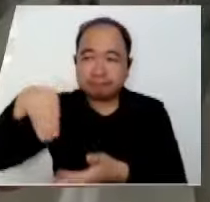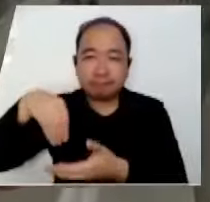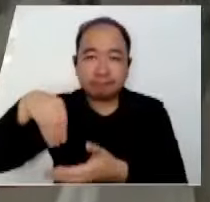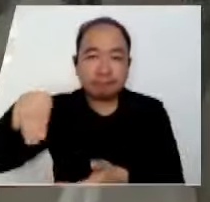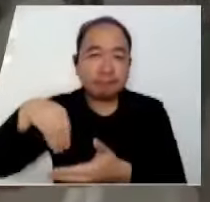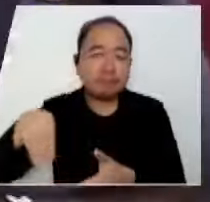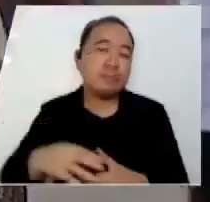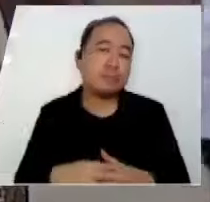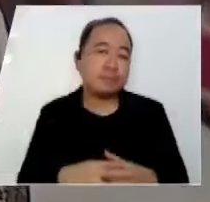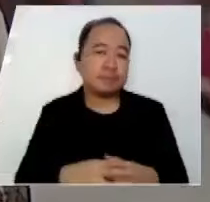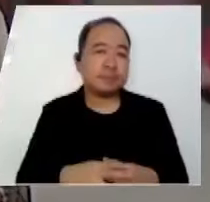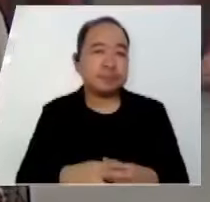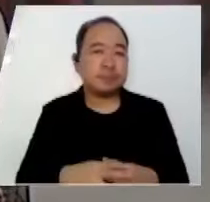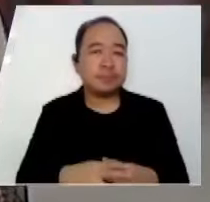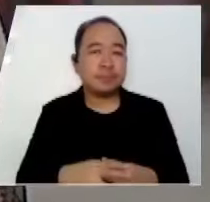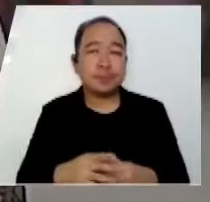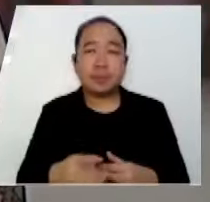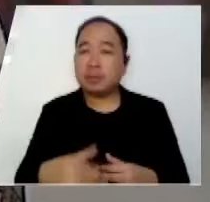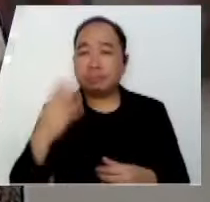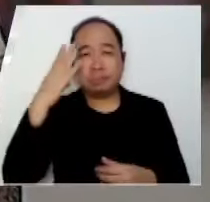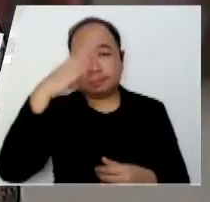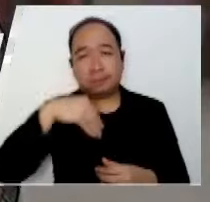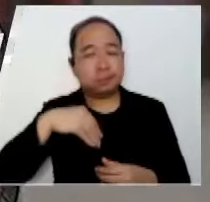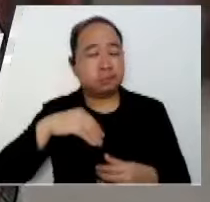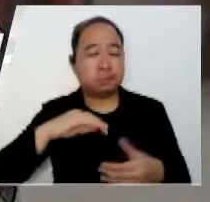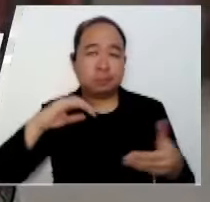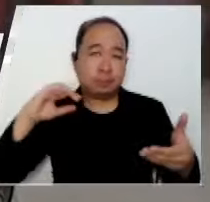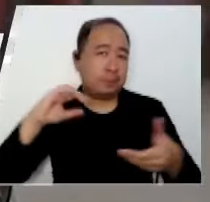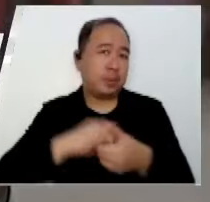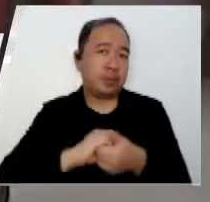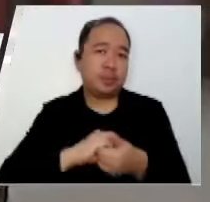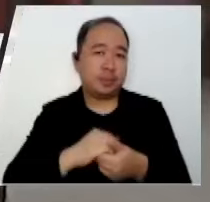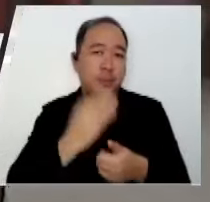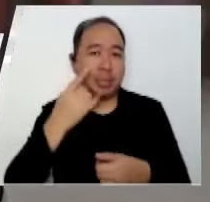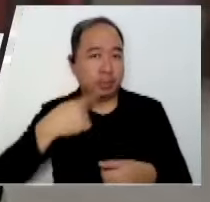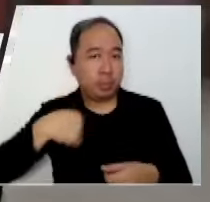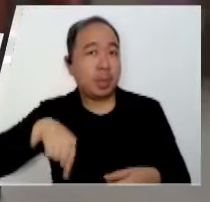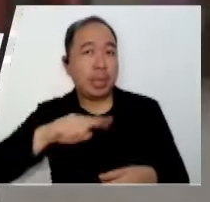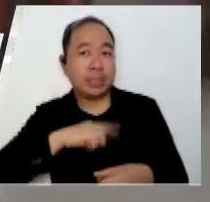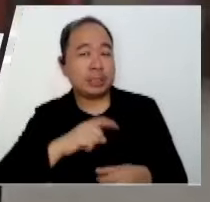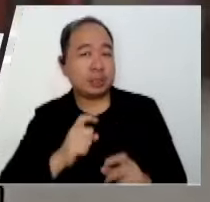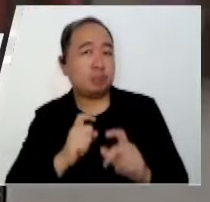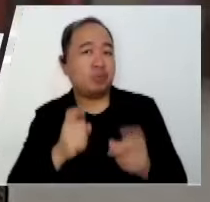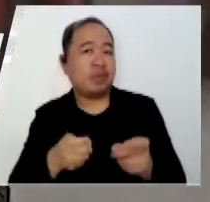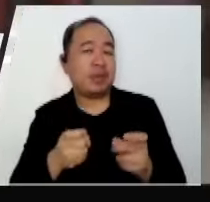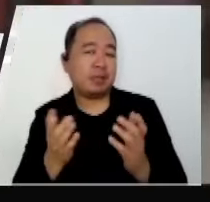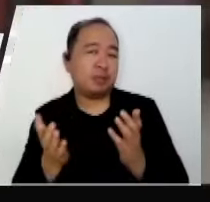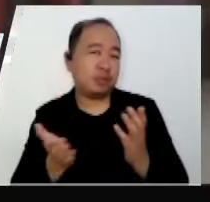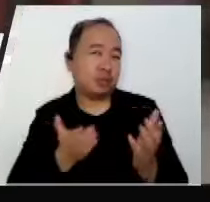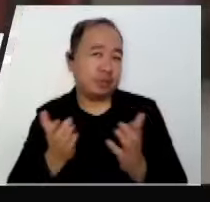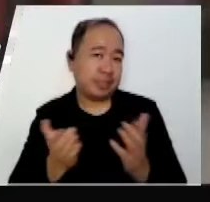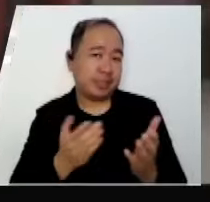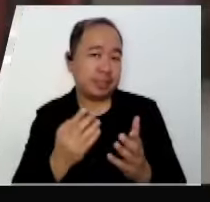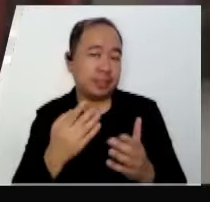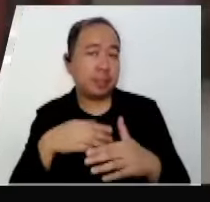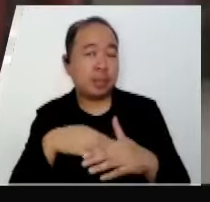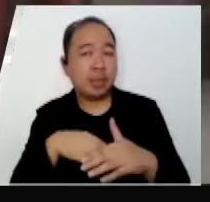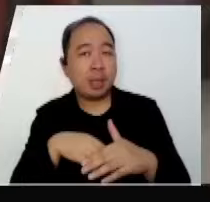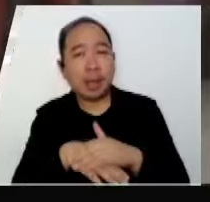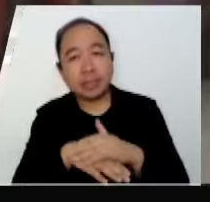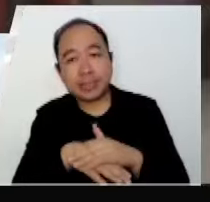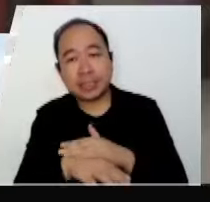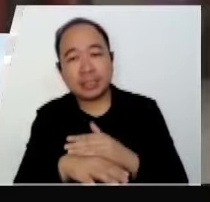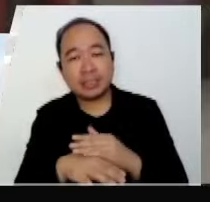Napakagandang partnership ito dahil kami, ang ma-provide lang namin ay yung services to assist para mapadali